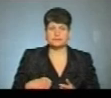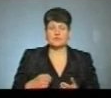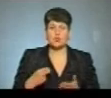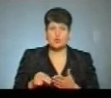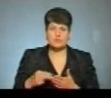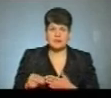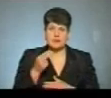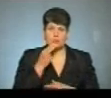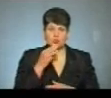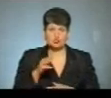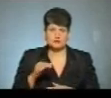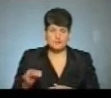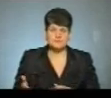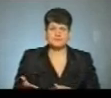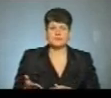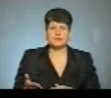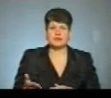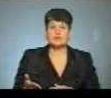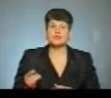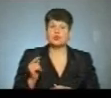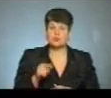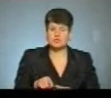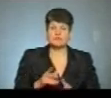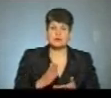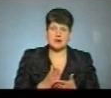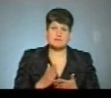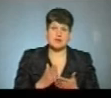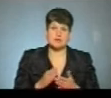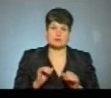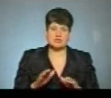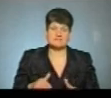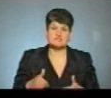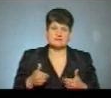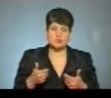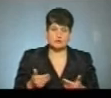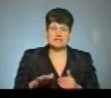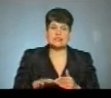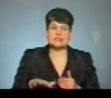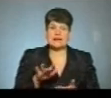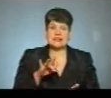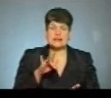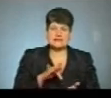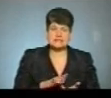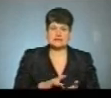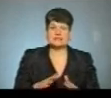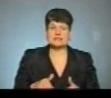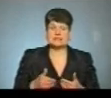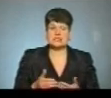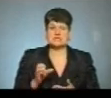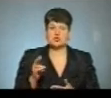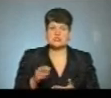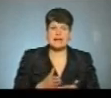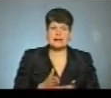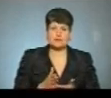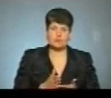купити ці продукти. І тоді вона має можливість звернутися до територіального центру чи центру надання соціальних